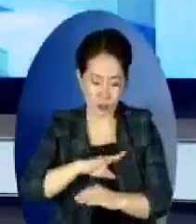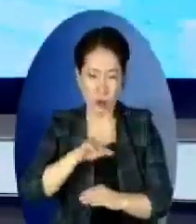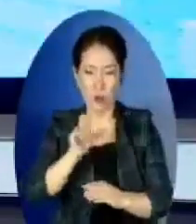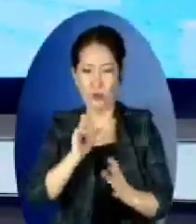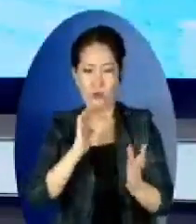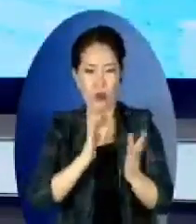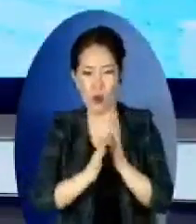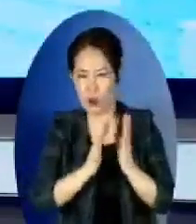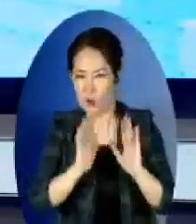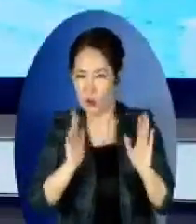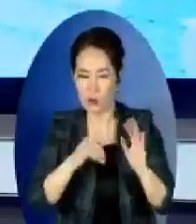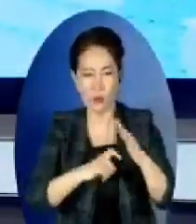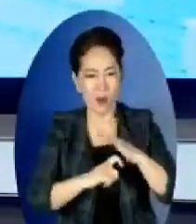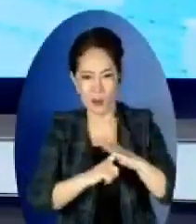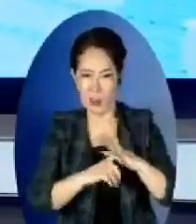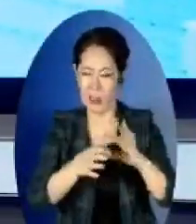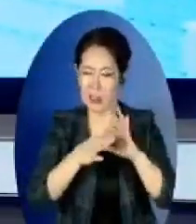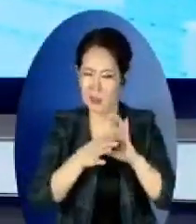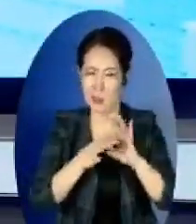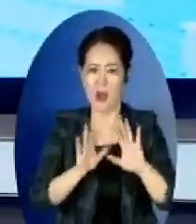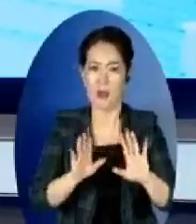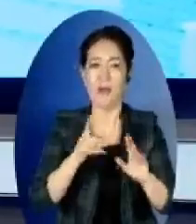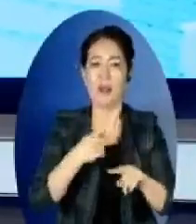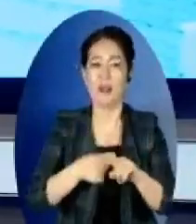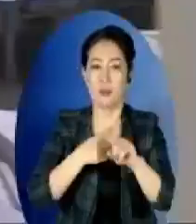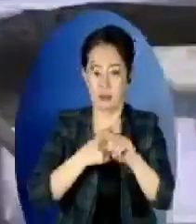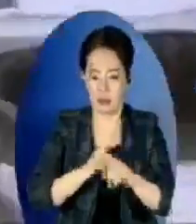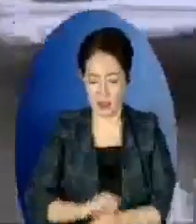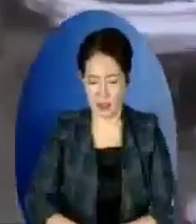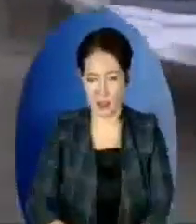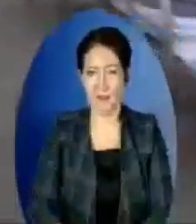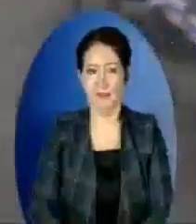иргэдийн хөдөлгөөнийг хязгаарлах арга хэмжээгээ нэмэгдүүлж байна.